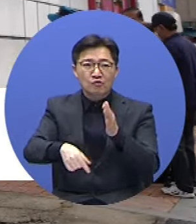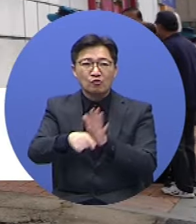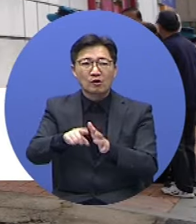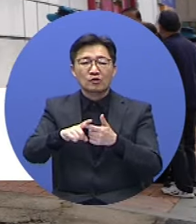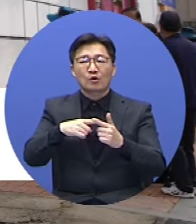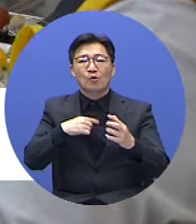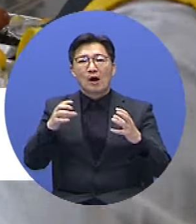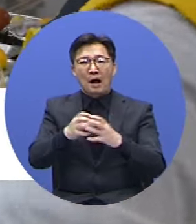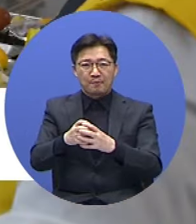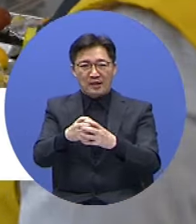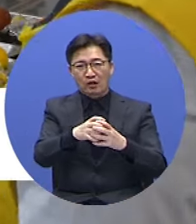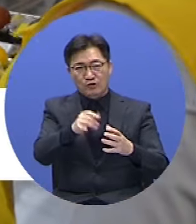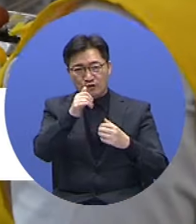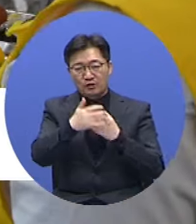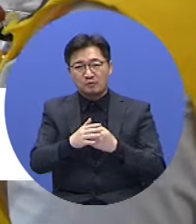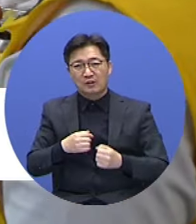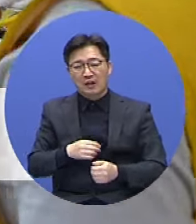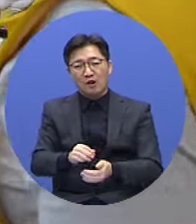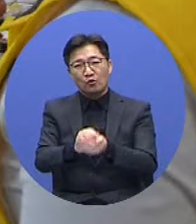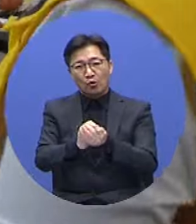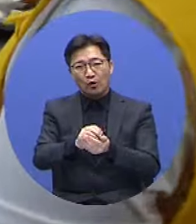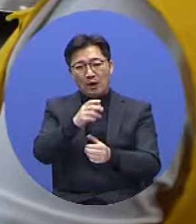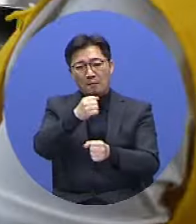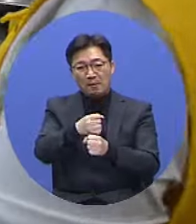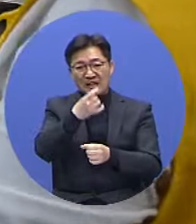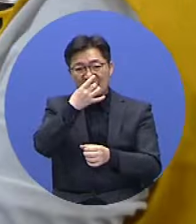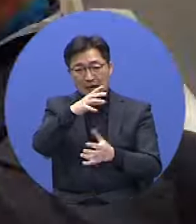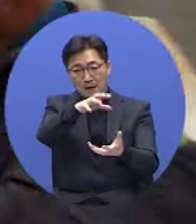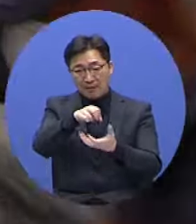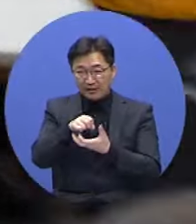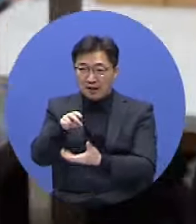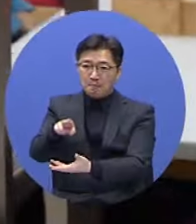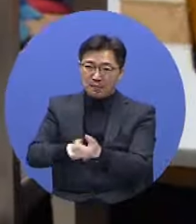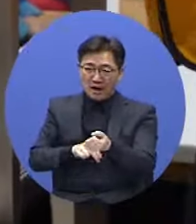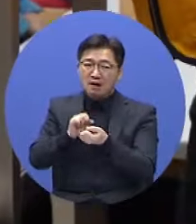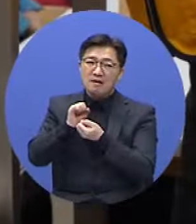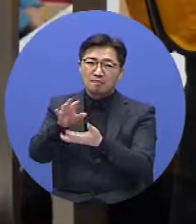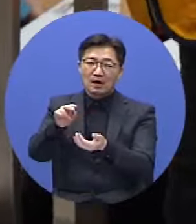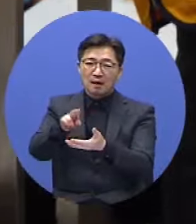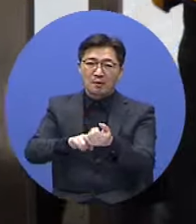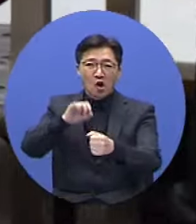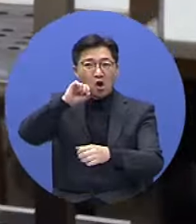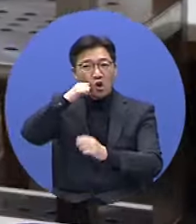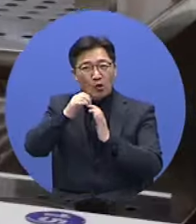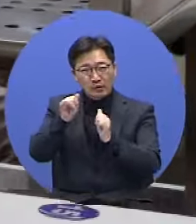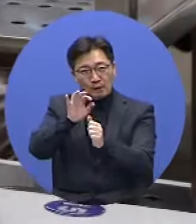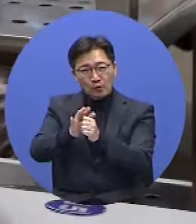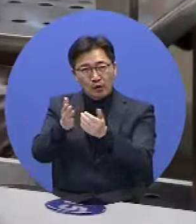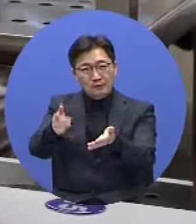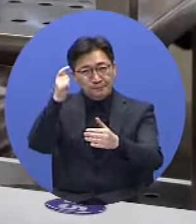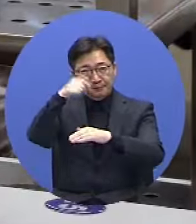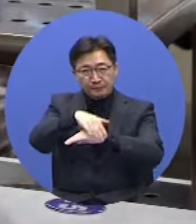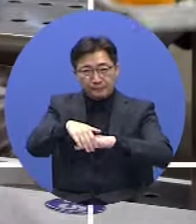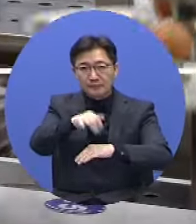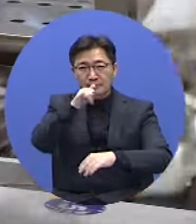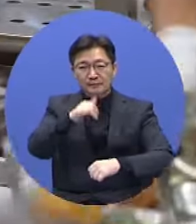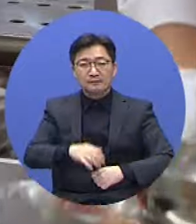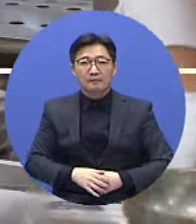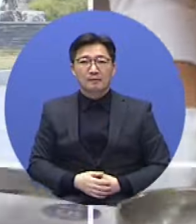한국나눔연맹은 앞으로 농협 전북본부에서 김제 쌀을 공급받아 전국의 어려운 이웃들에게 나눠줄